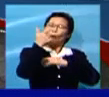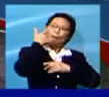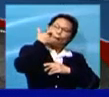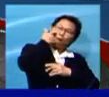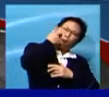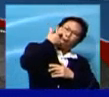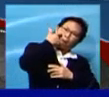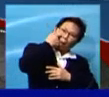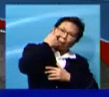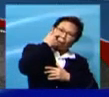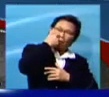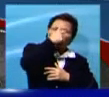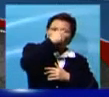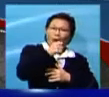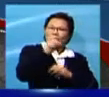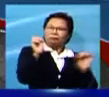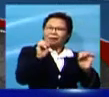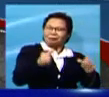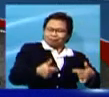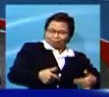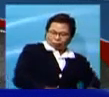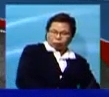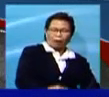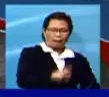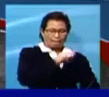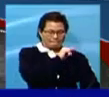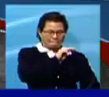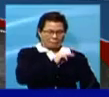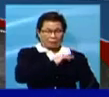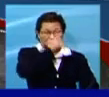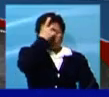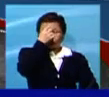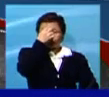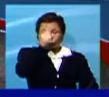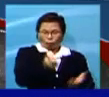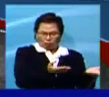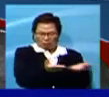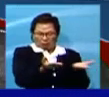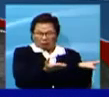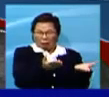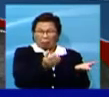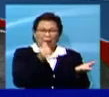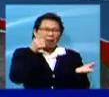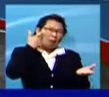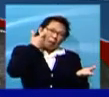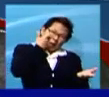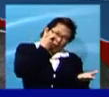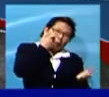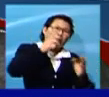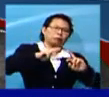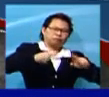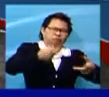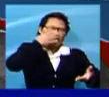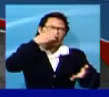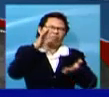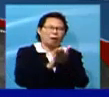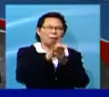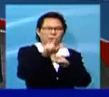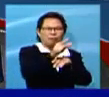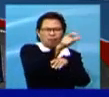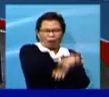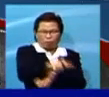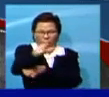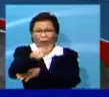estetik tanpa kebenaran. Menterinya Datuk Seri Dr. S. Subramaniam berkata perkhidmatan seumpama itu boleh memudaratkan pengguna kerana